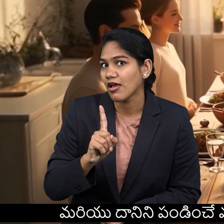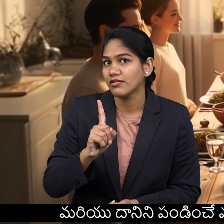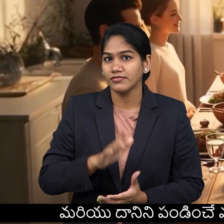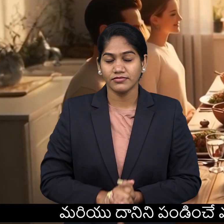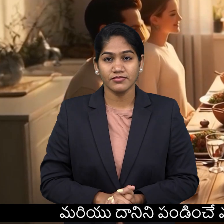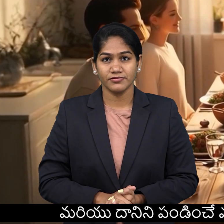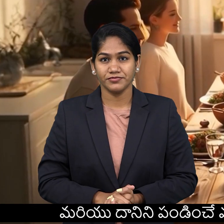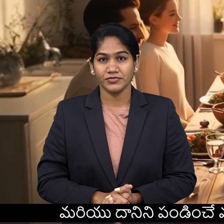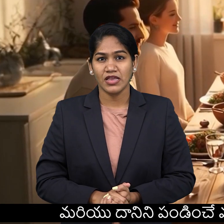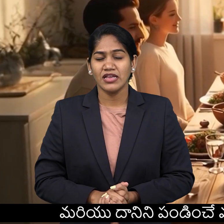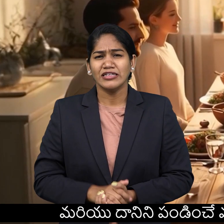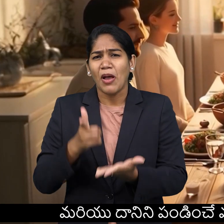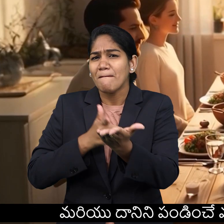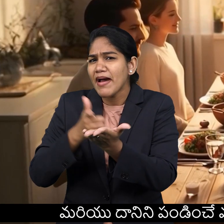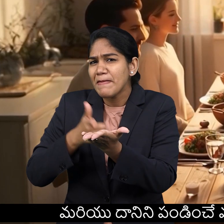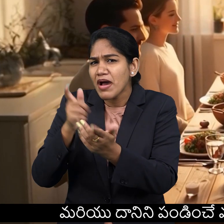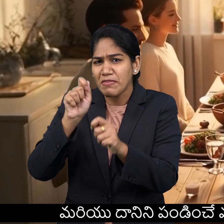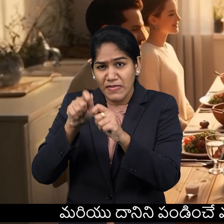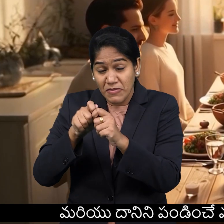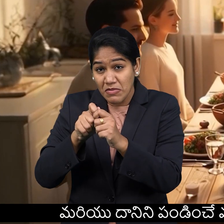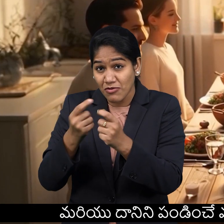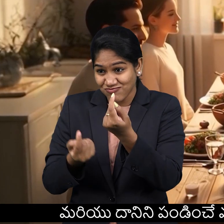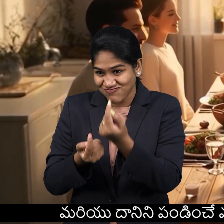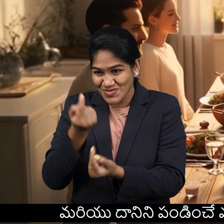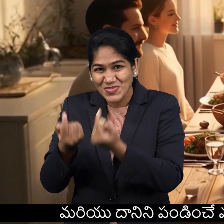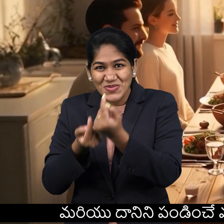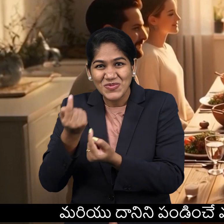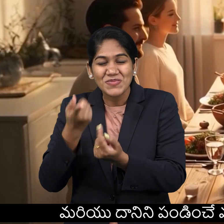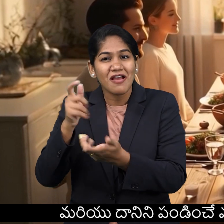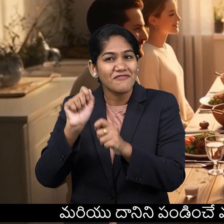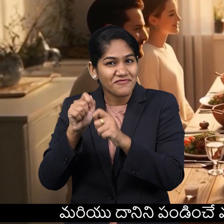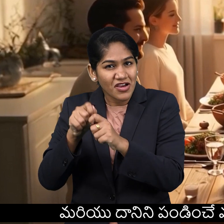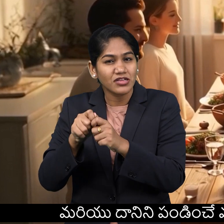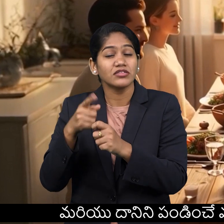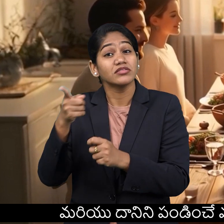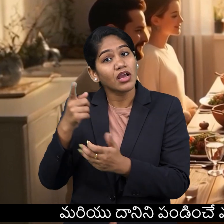మరియు దానిని పండించే వ్యక్తులను గౌరవించాలని గుర్తుంచుకోండి.